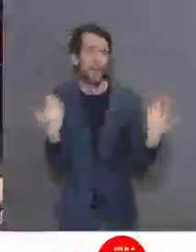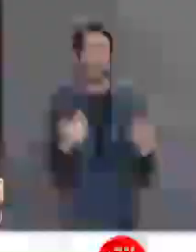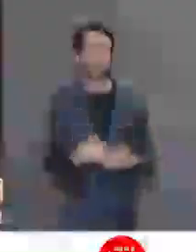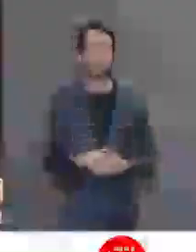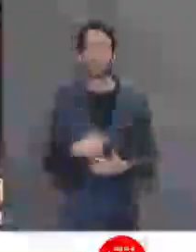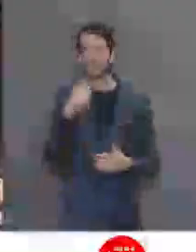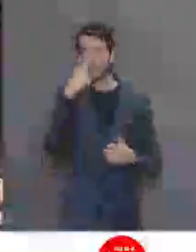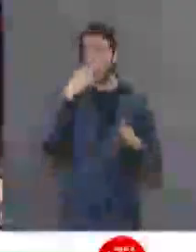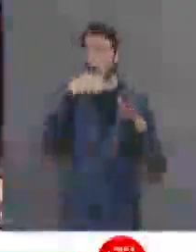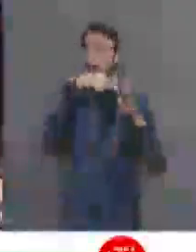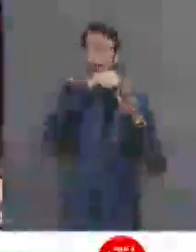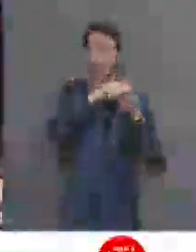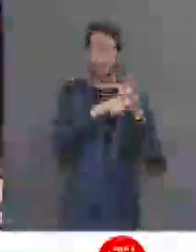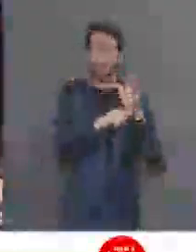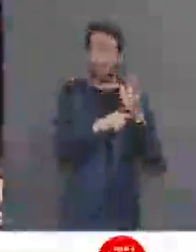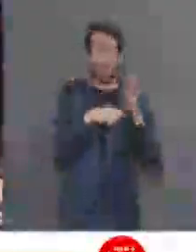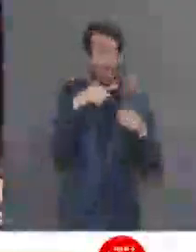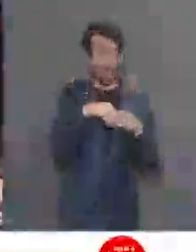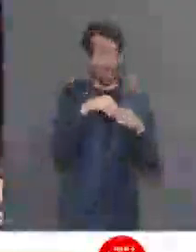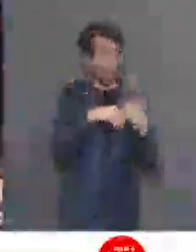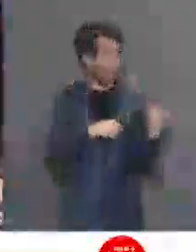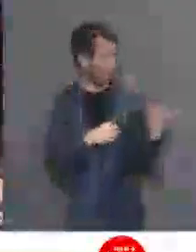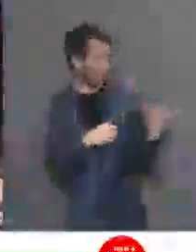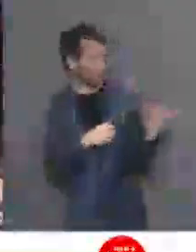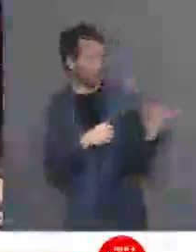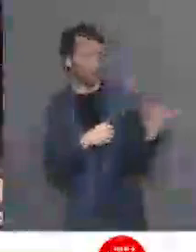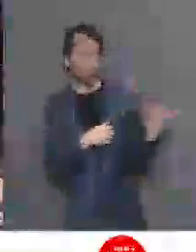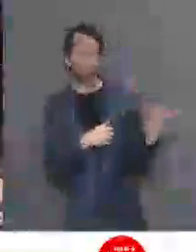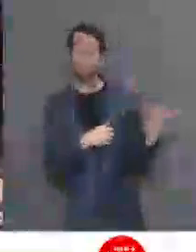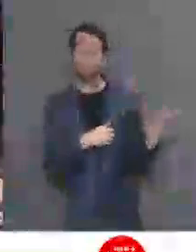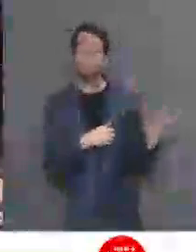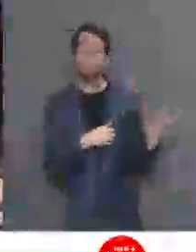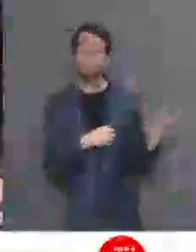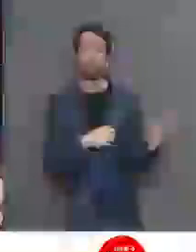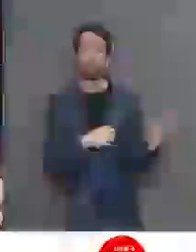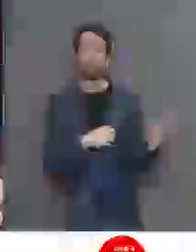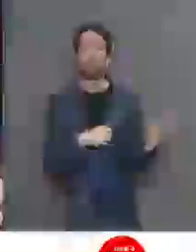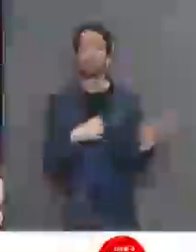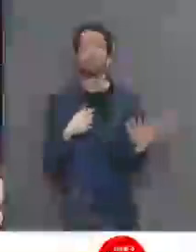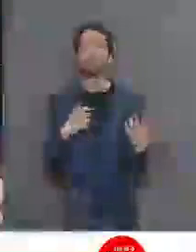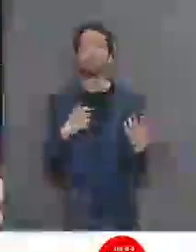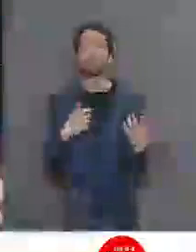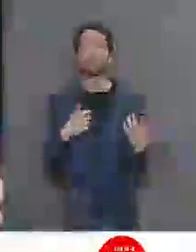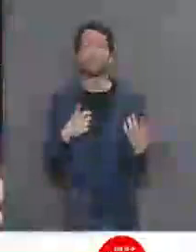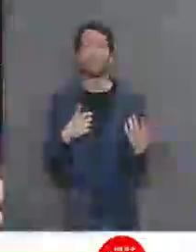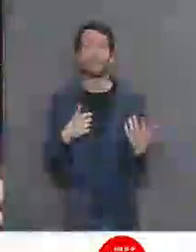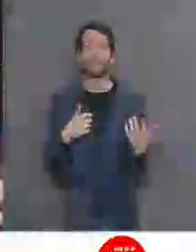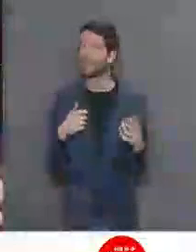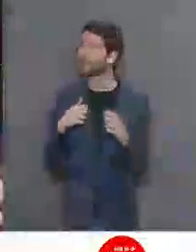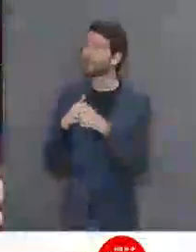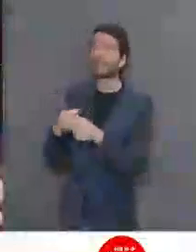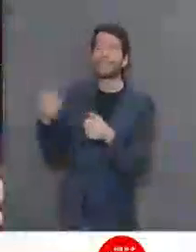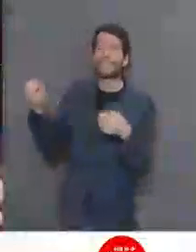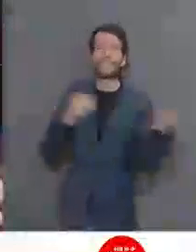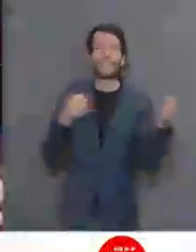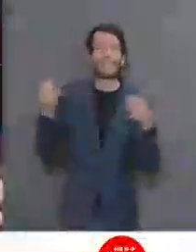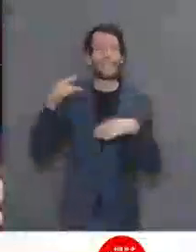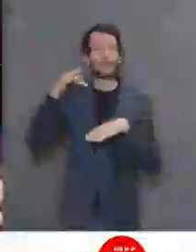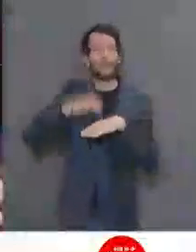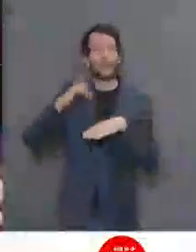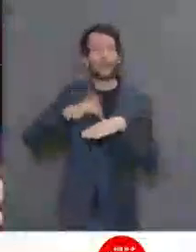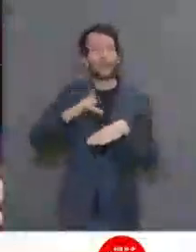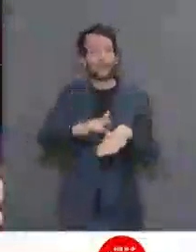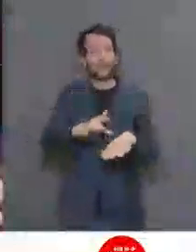le règlement intérieur tel qu'il était, les pratiques récentes, je pense en particulier à ce qui nous a été dit et ce qui a été vécu sur la